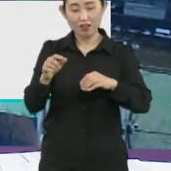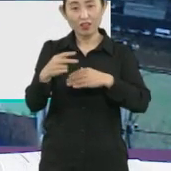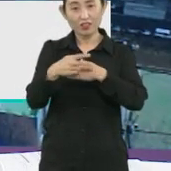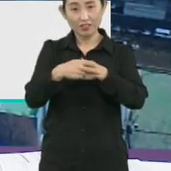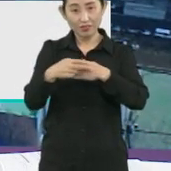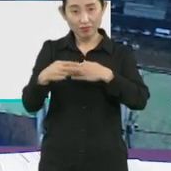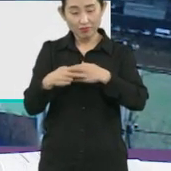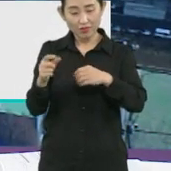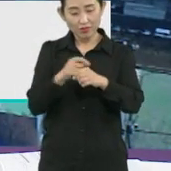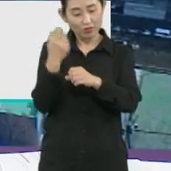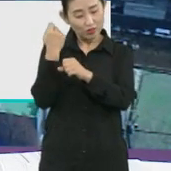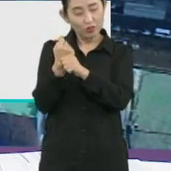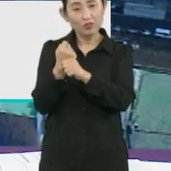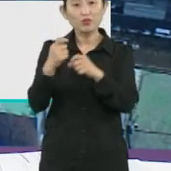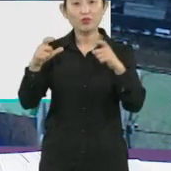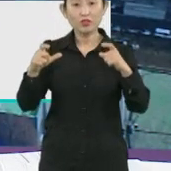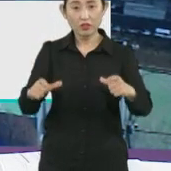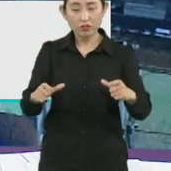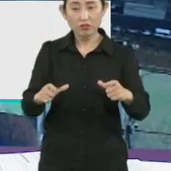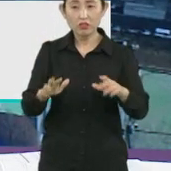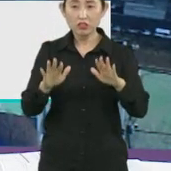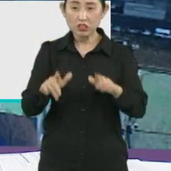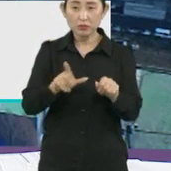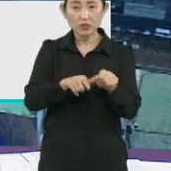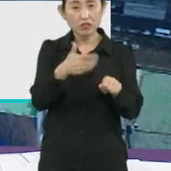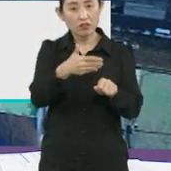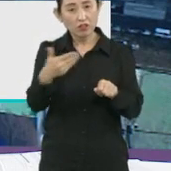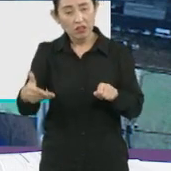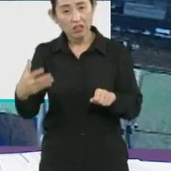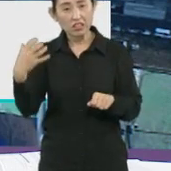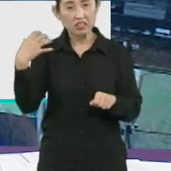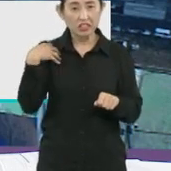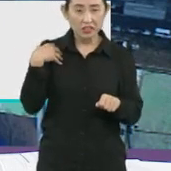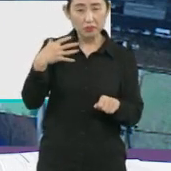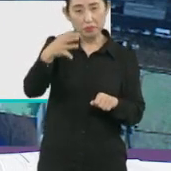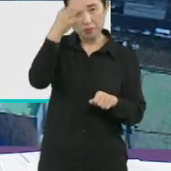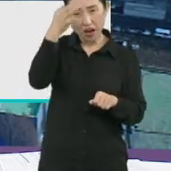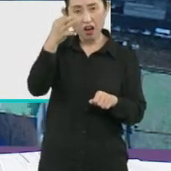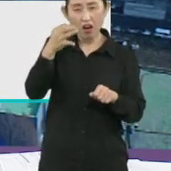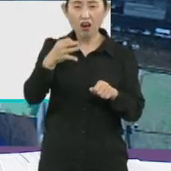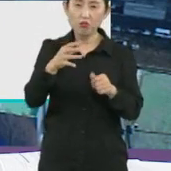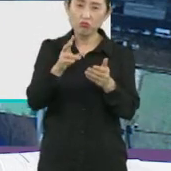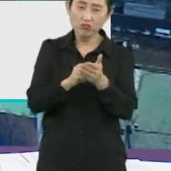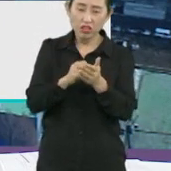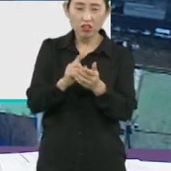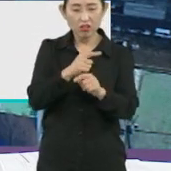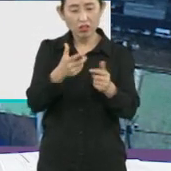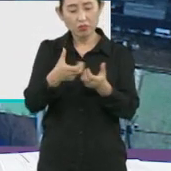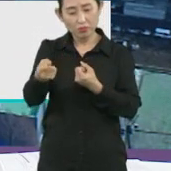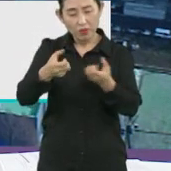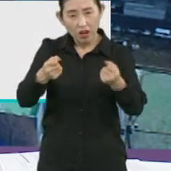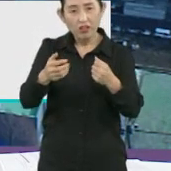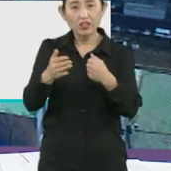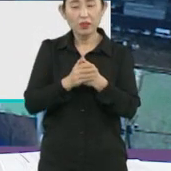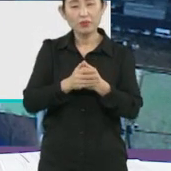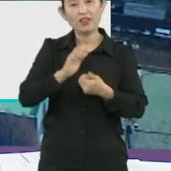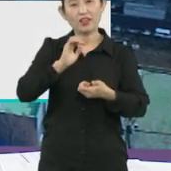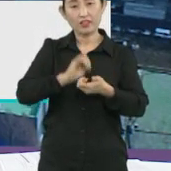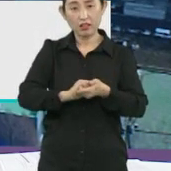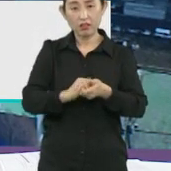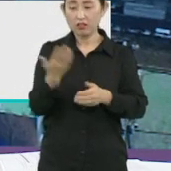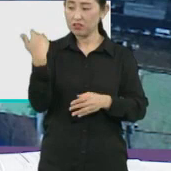대덕연구개발특구인데요. 세월이 흐르며 기능과 역할이 분산되고 줄면서 한계를 드러내고 있는 게 현실입니다. 지난